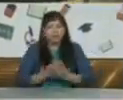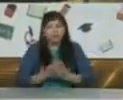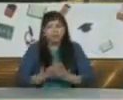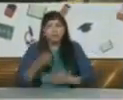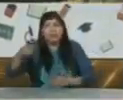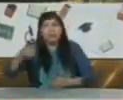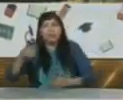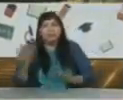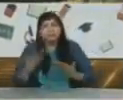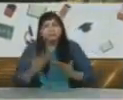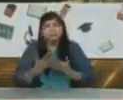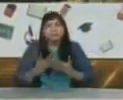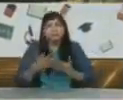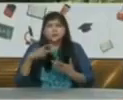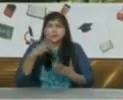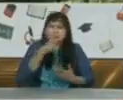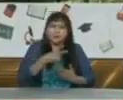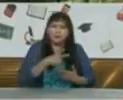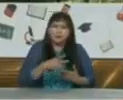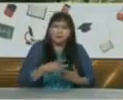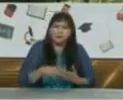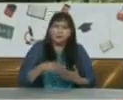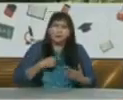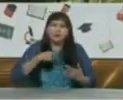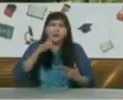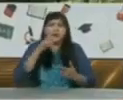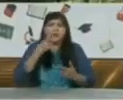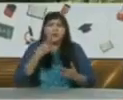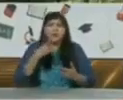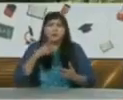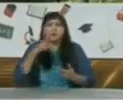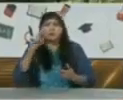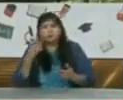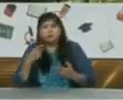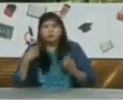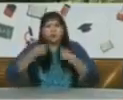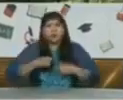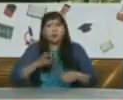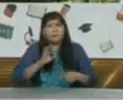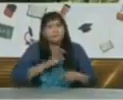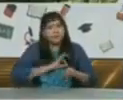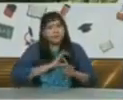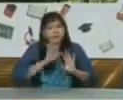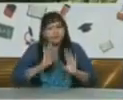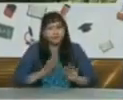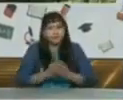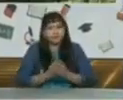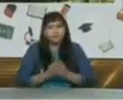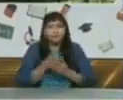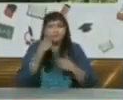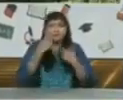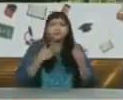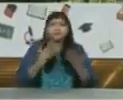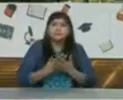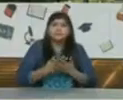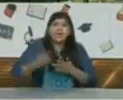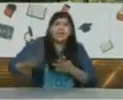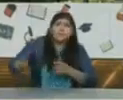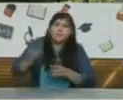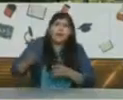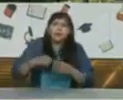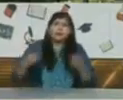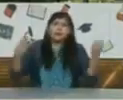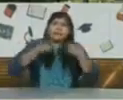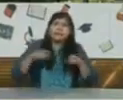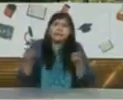लेकिन आपने देखा होगा 1 या 2 शर्ट आपको इतने पसंद आते होंगे, बार बार पहनते हैं।